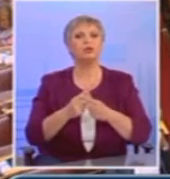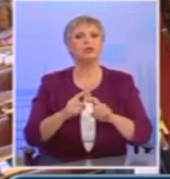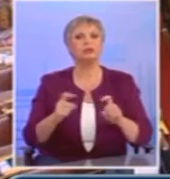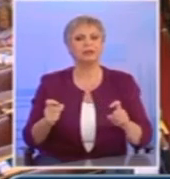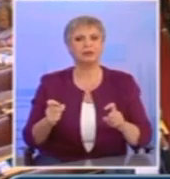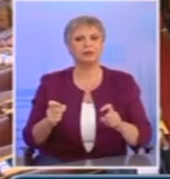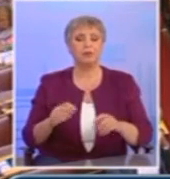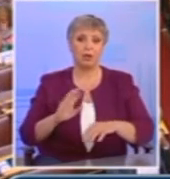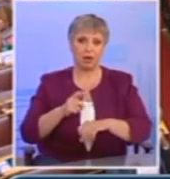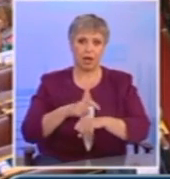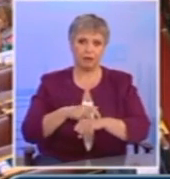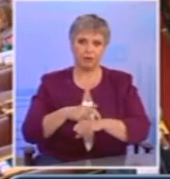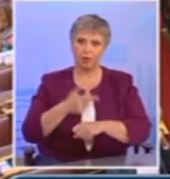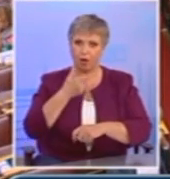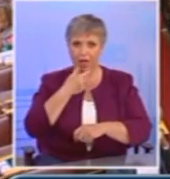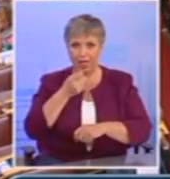εύκολη αυτή η ώρα για κανέναν.